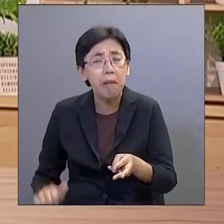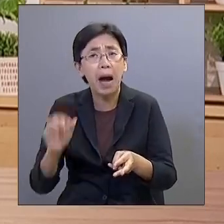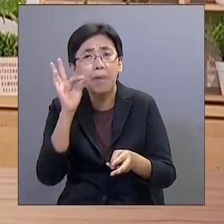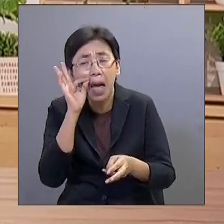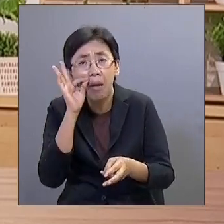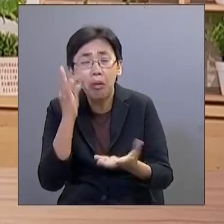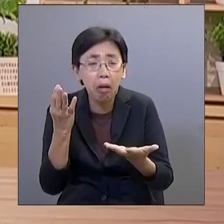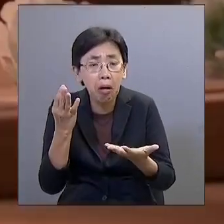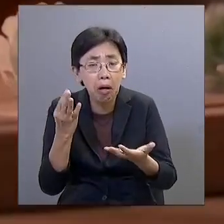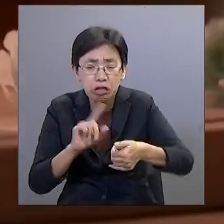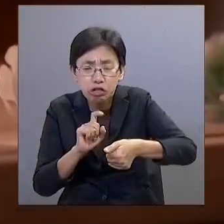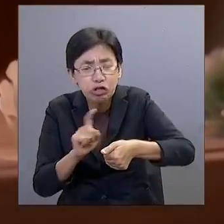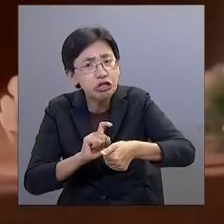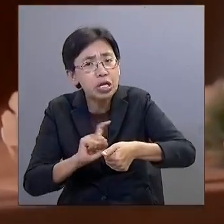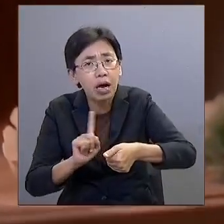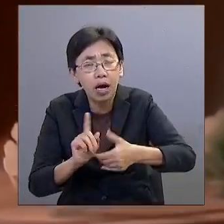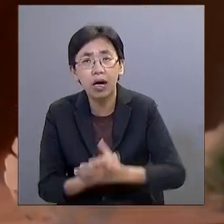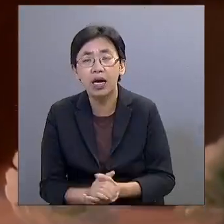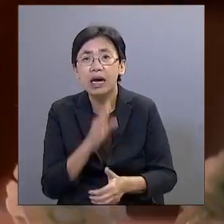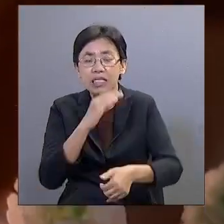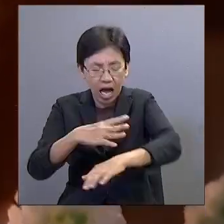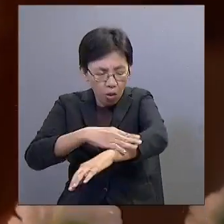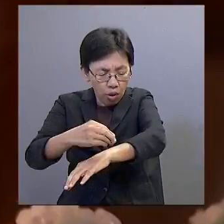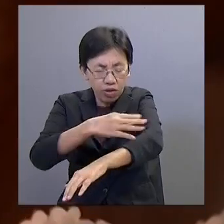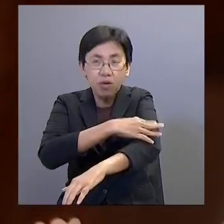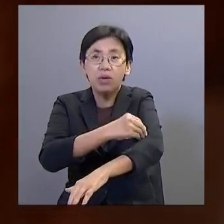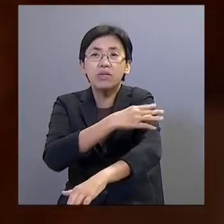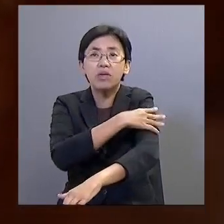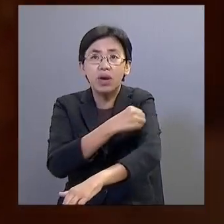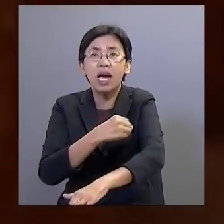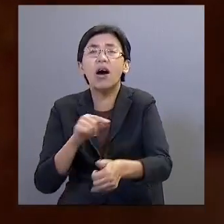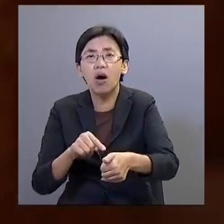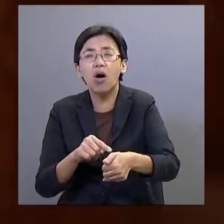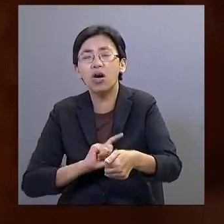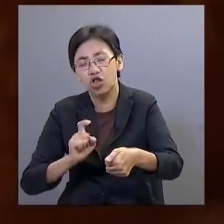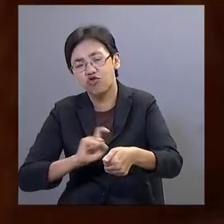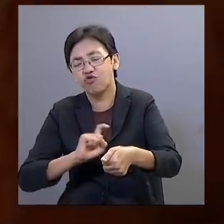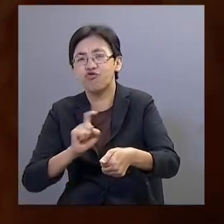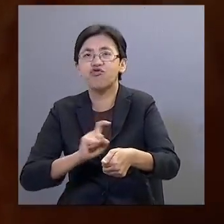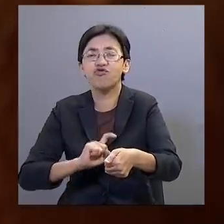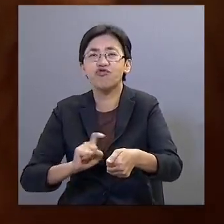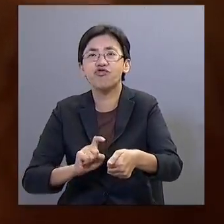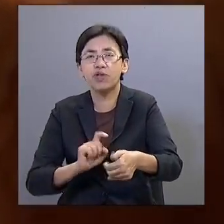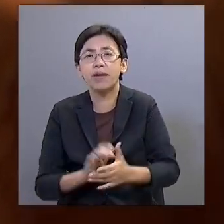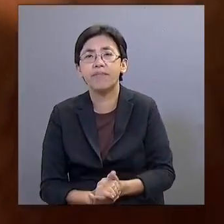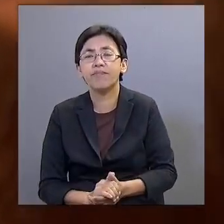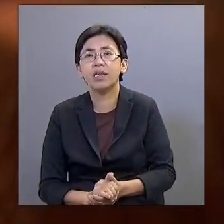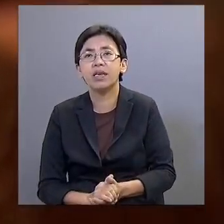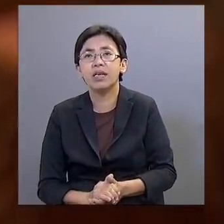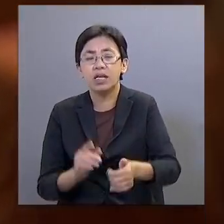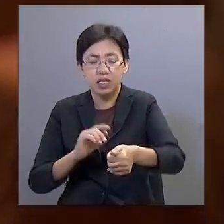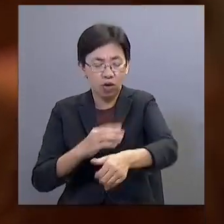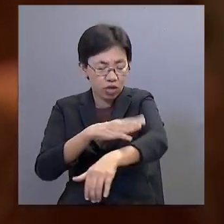ะก็คือถ้าเป็นสัตว์ที่มีขนยาวนะคะก็อาจจะใช้อันนี้ค่ะเป็นสเปรย์เนาะแล้วก็สเปรย์ไปลงแบบบนข